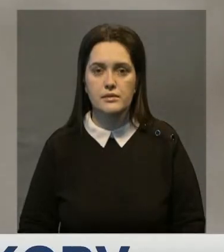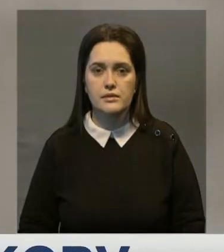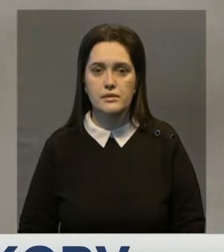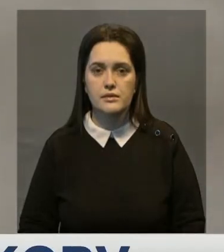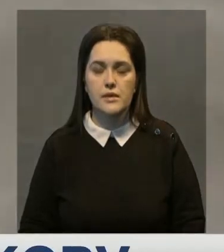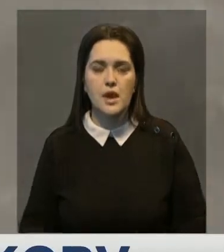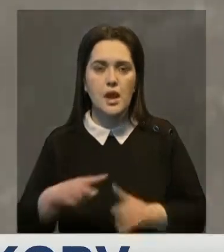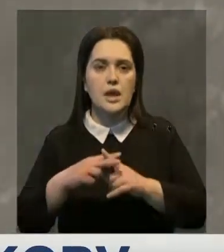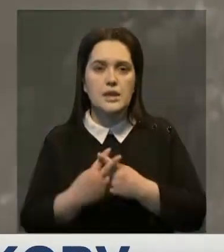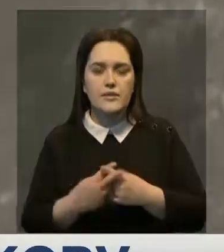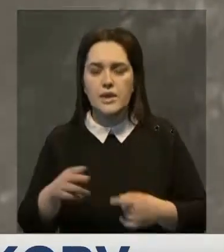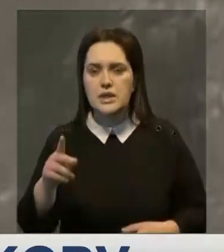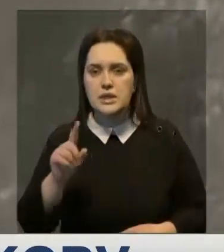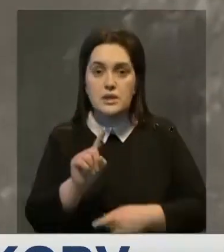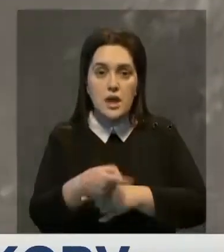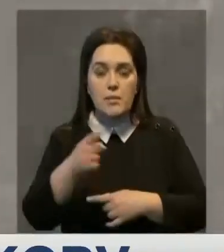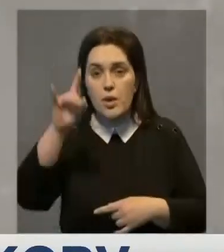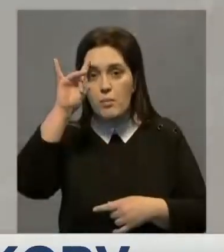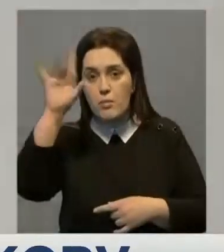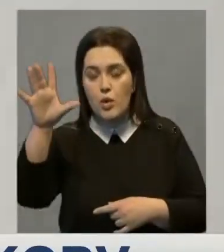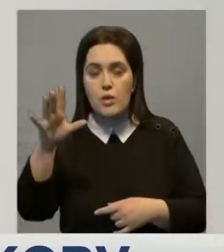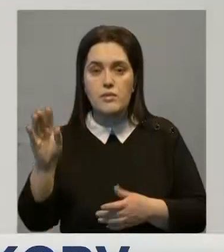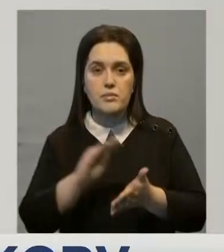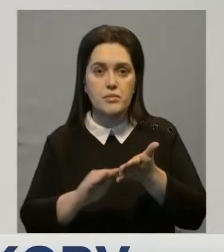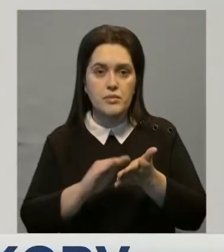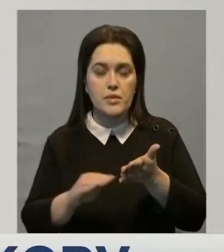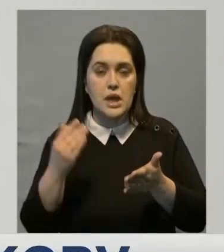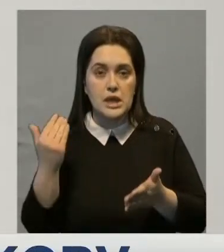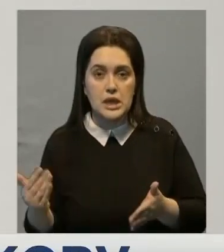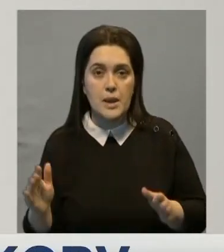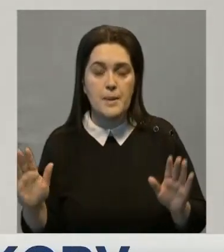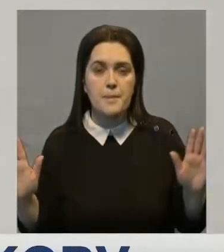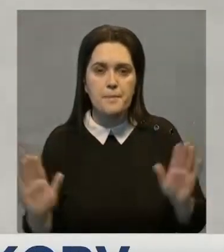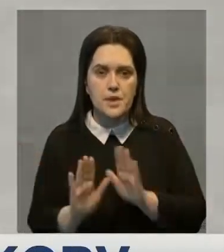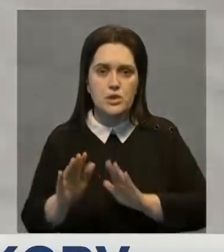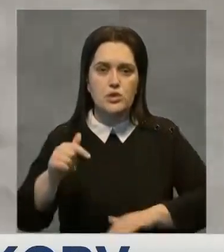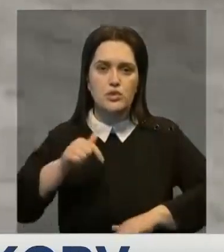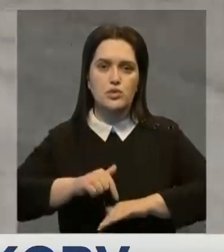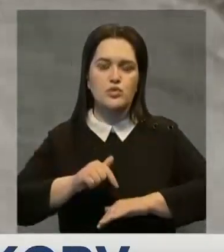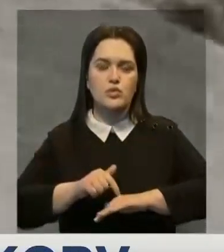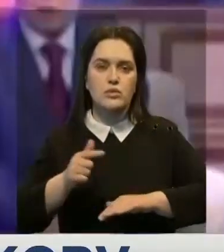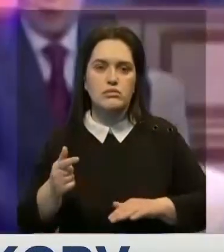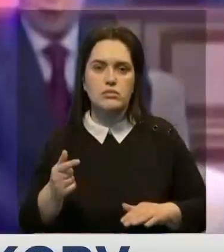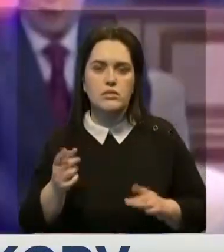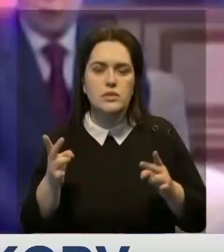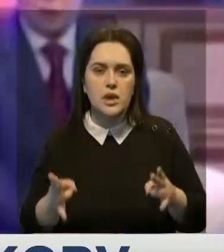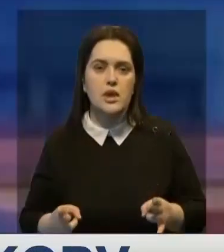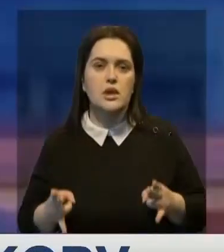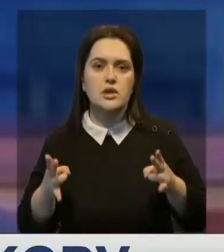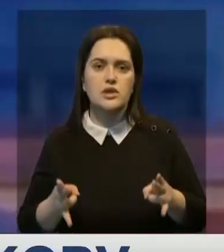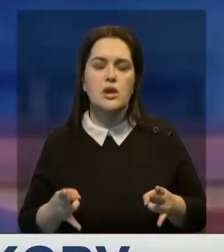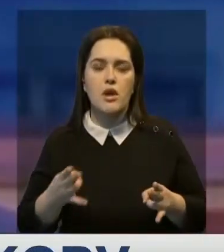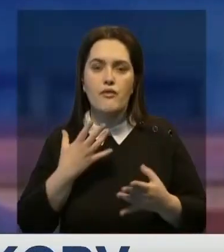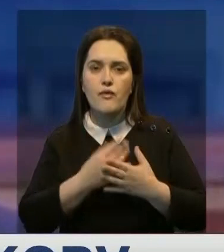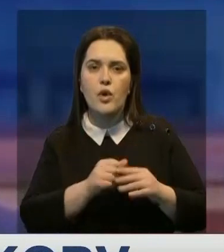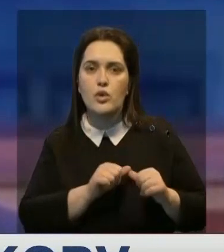Это отрывок одного из самых популярных произведений Кокимбека Салыкова. В этой песне чувствуется, с каким трепетом автор описывает свою